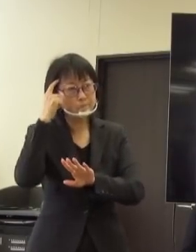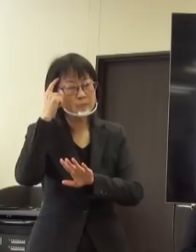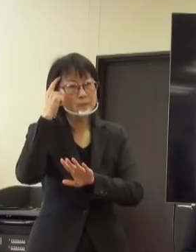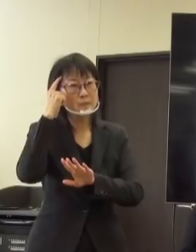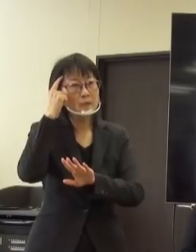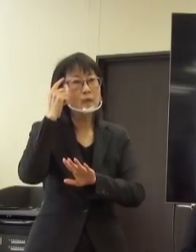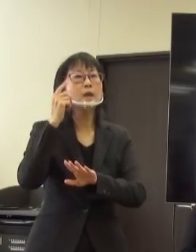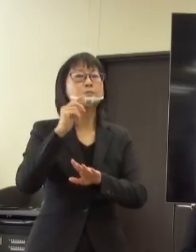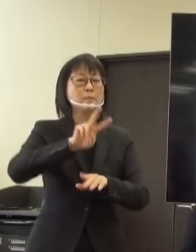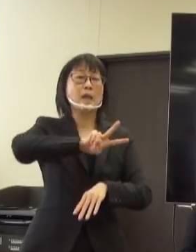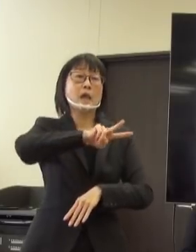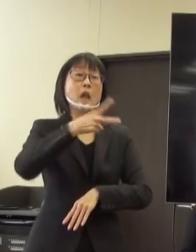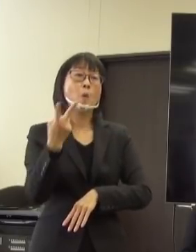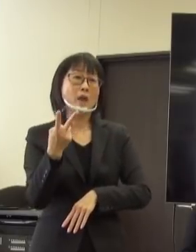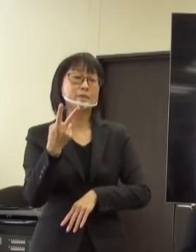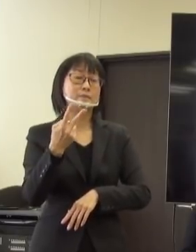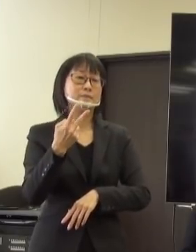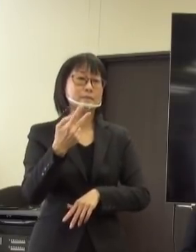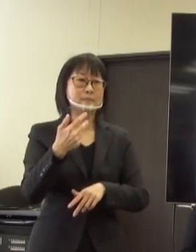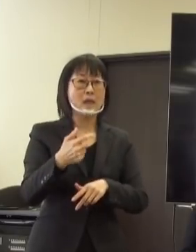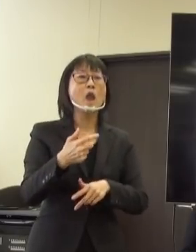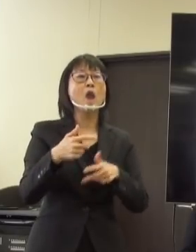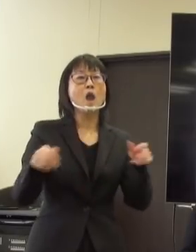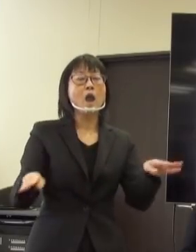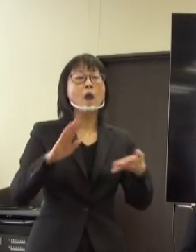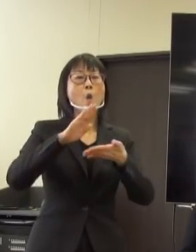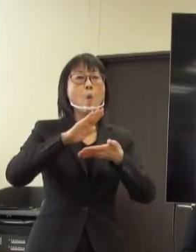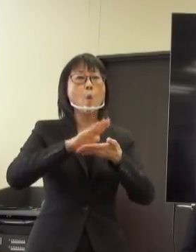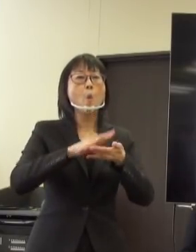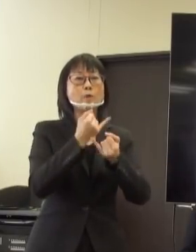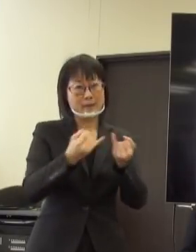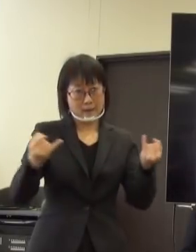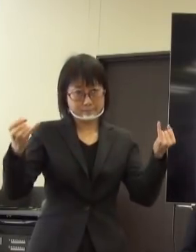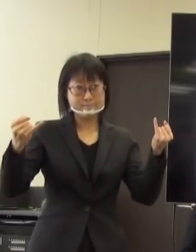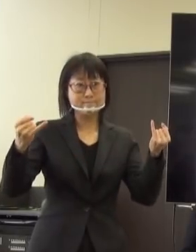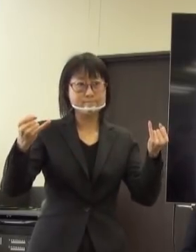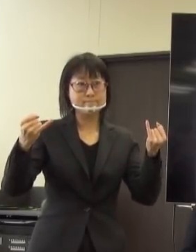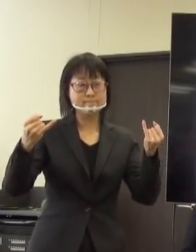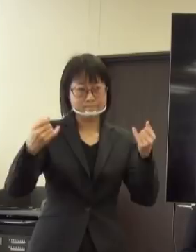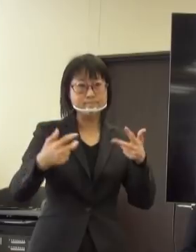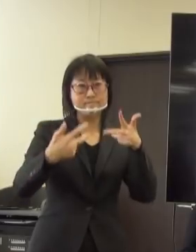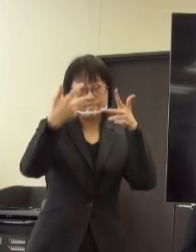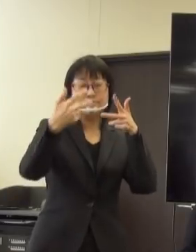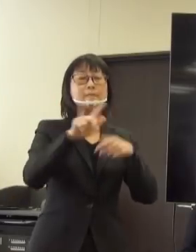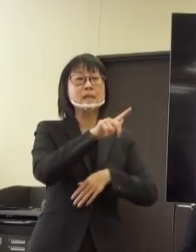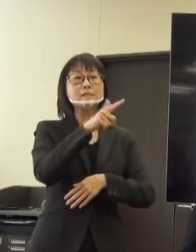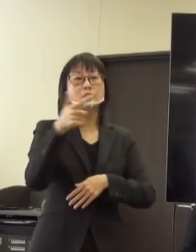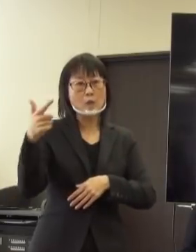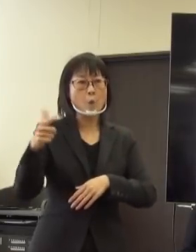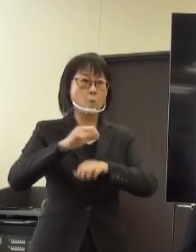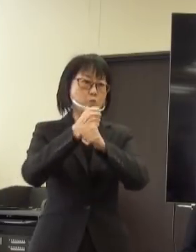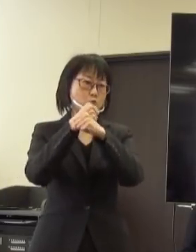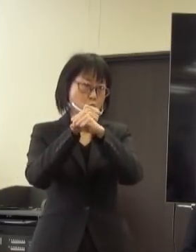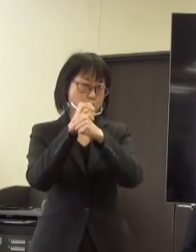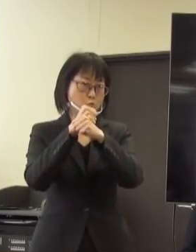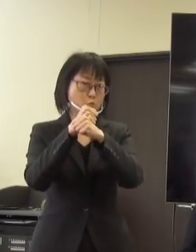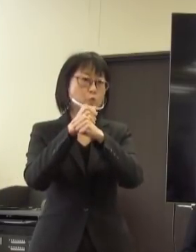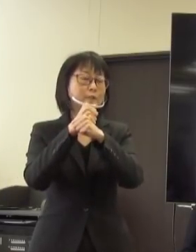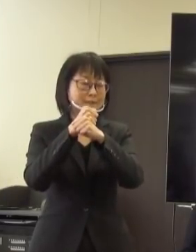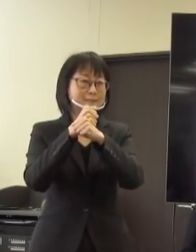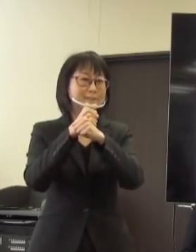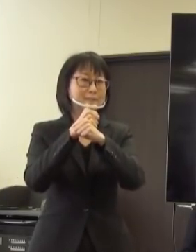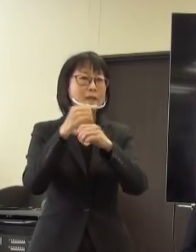インスタに掲載していただくなど、新成人の思い出に残る、工夫を、検討